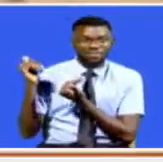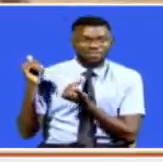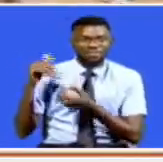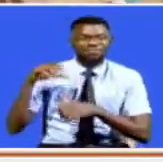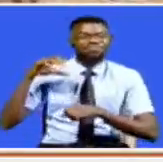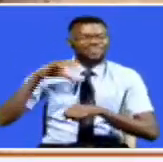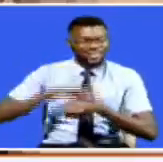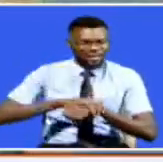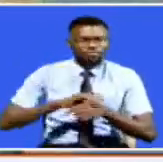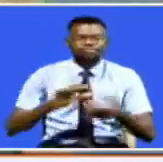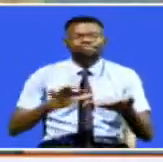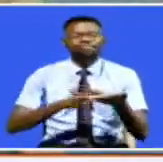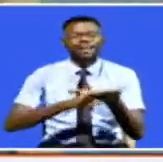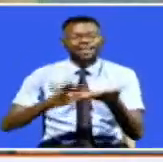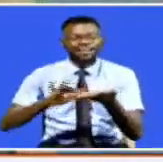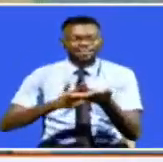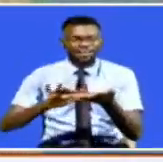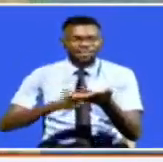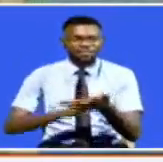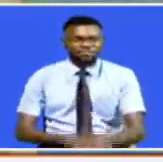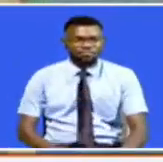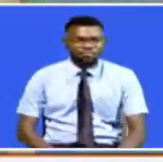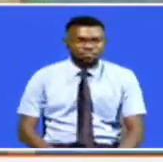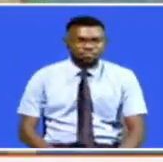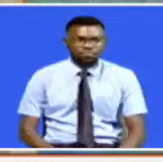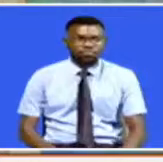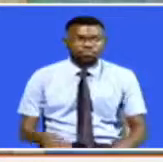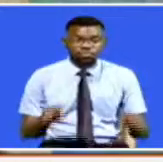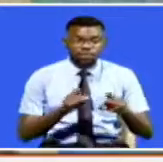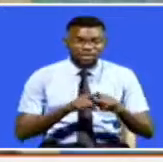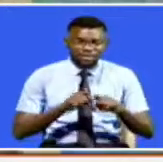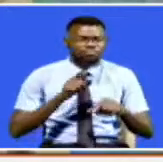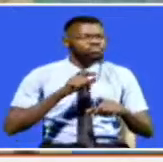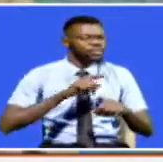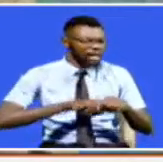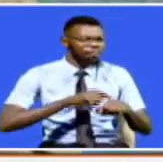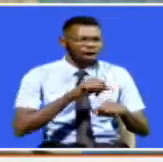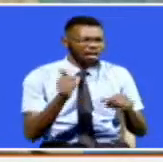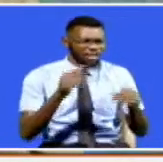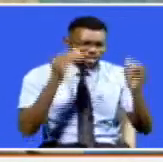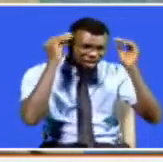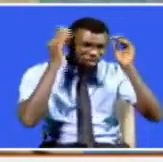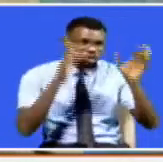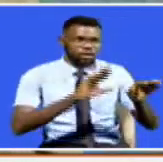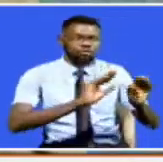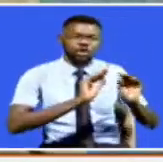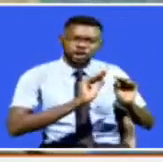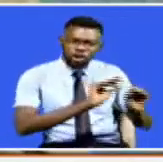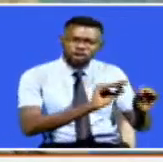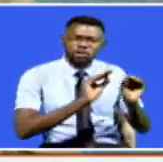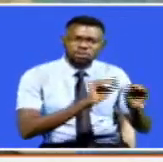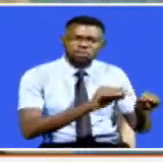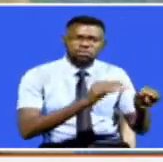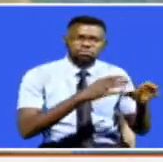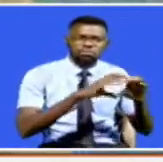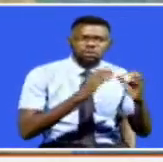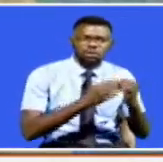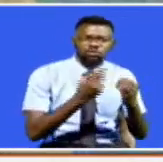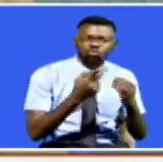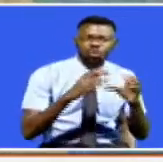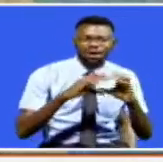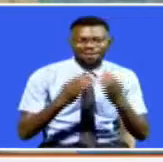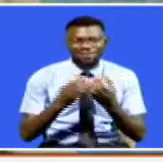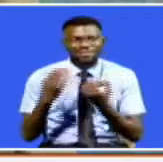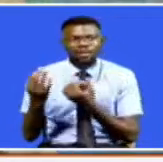lugha wanayoelewa. When people are, other learners are taught this grade 1, grade 2, grade 3, the